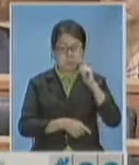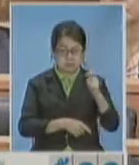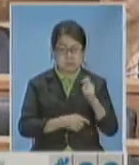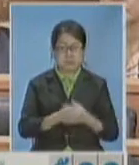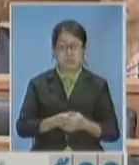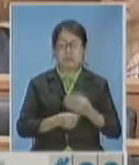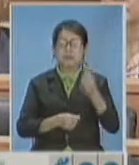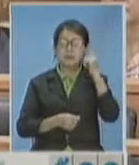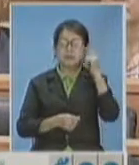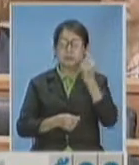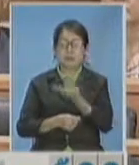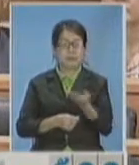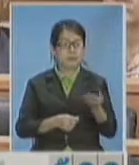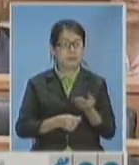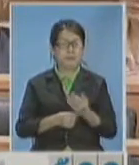ครับโปรดพิจารณา